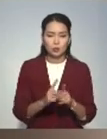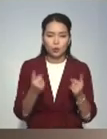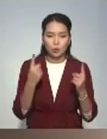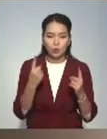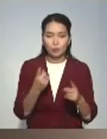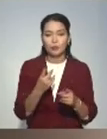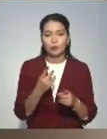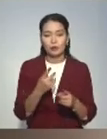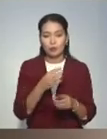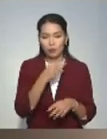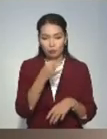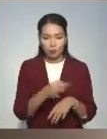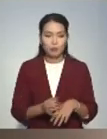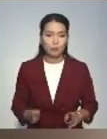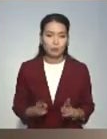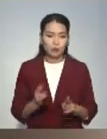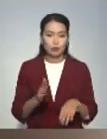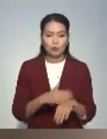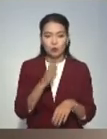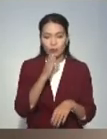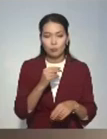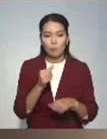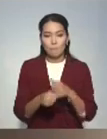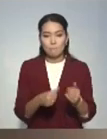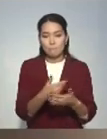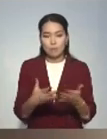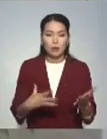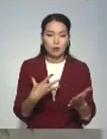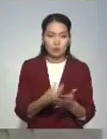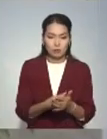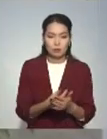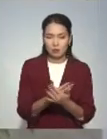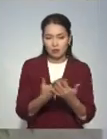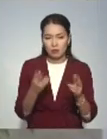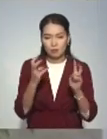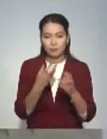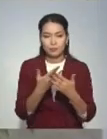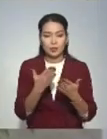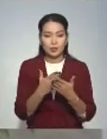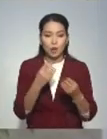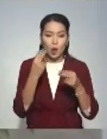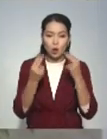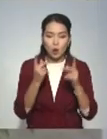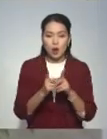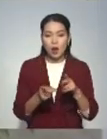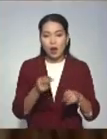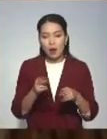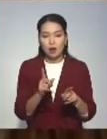онда қылмыстық жауапкершілікке тартылуы мүмкін. Моральдық талап қоюына қақылары бар. Косметологиялық операцияға